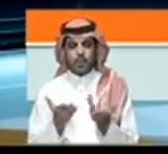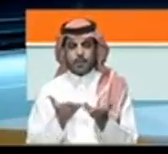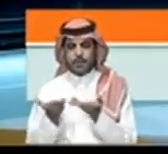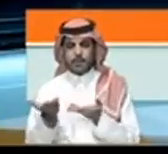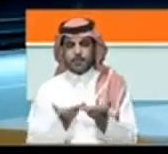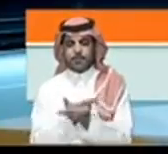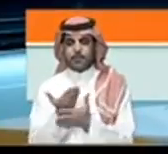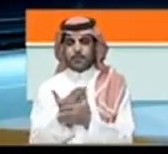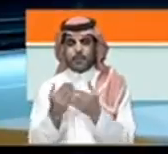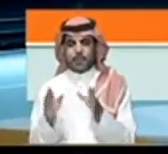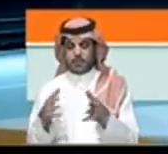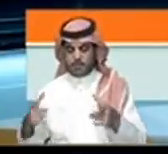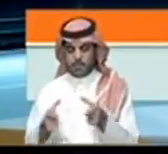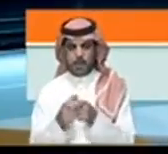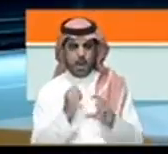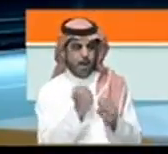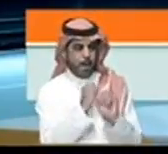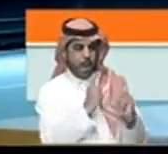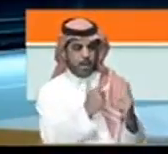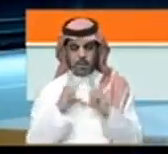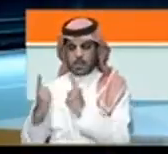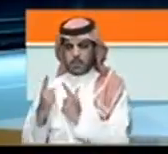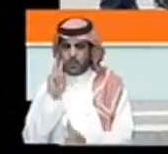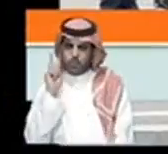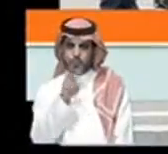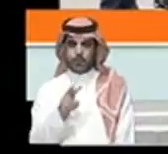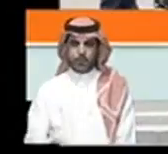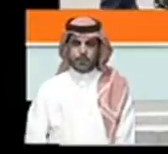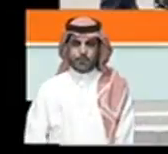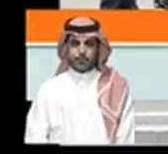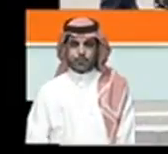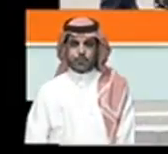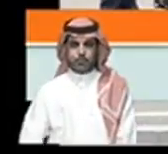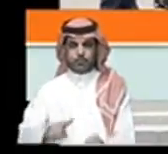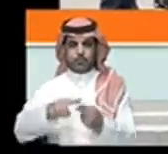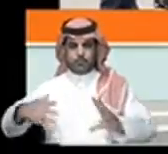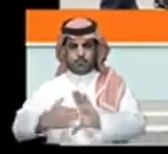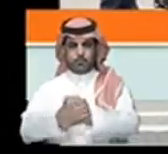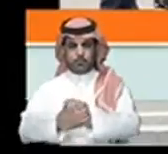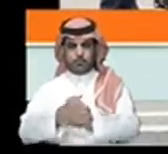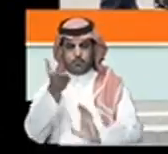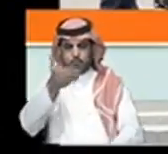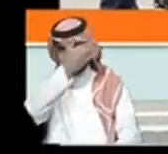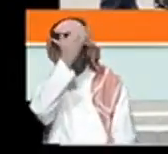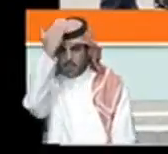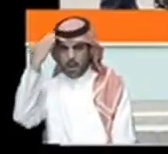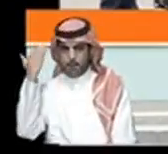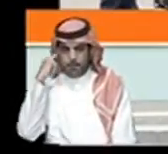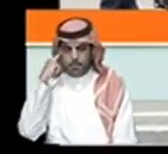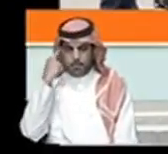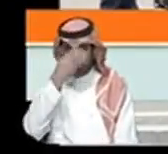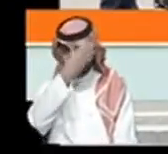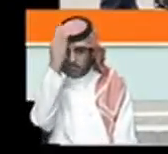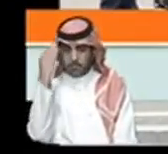مجموعه عمل تمثل الجانبين نتابع اصبح دولار اول رئيس امريكي